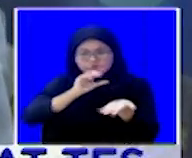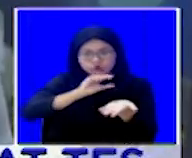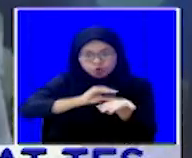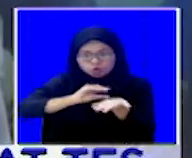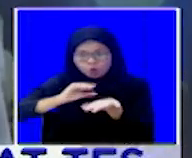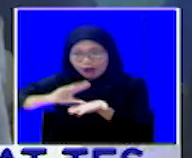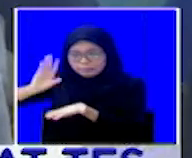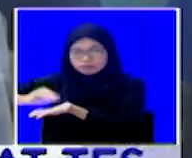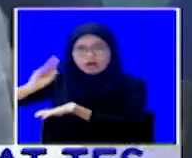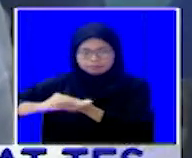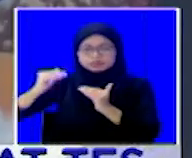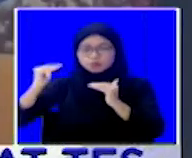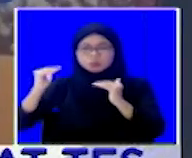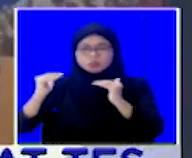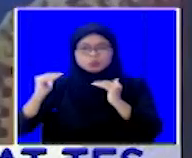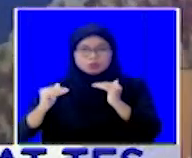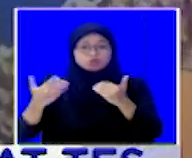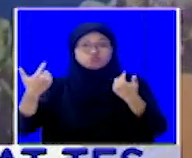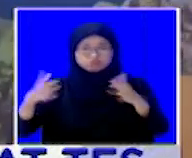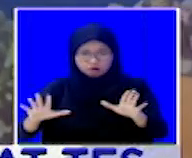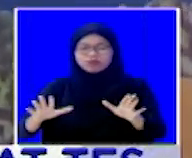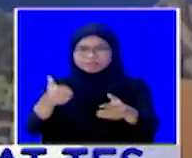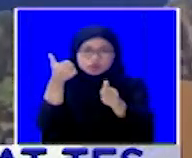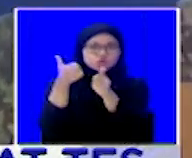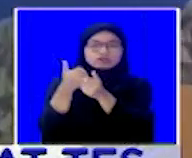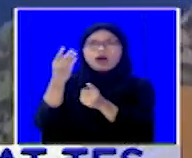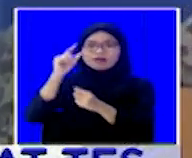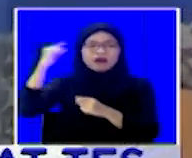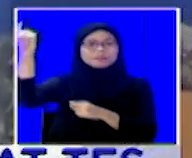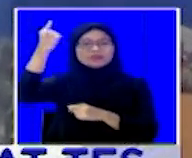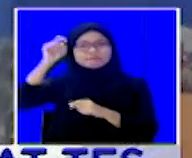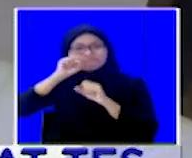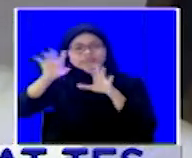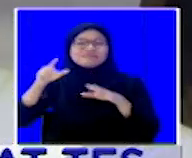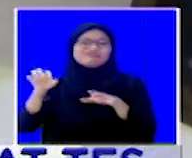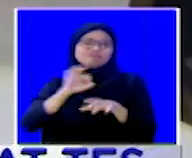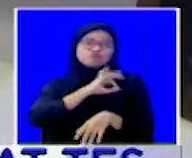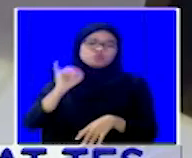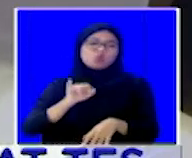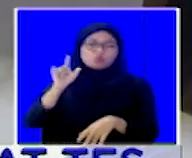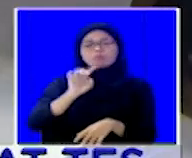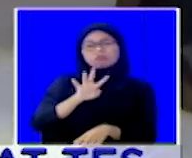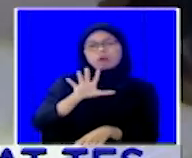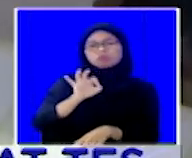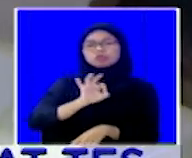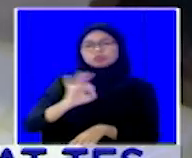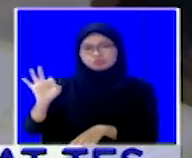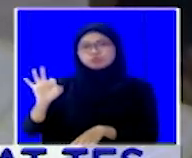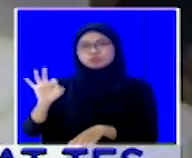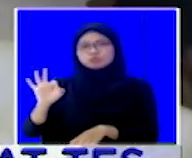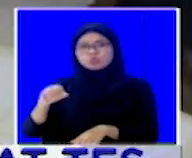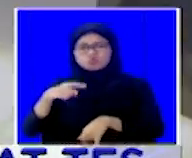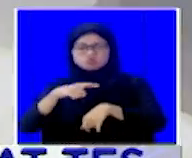bisa mengikuti patokan harga sesuai arahan Presiden Joko Widodo, yakni Rp450.000 untuk hasil dalam 6 jam.